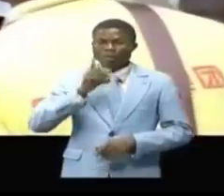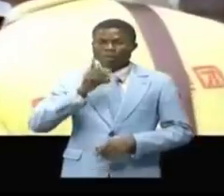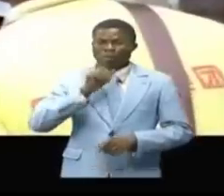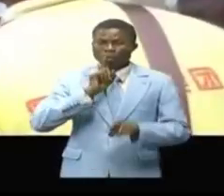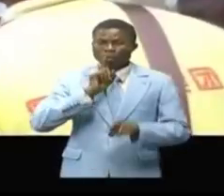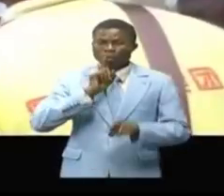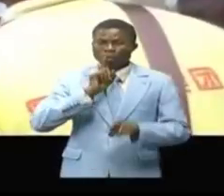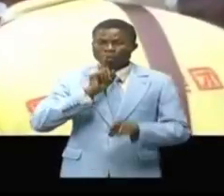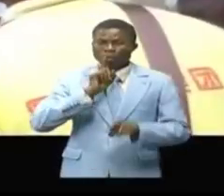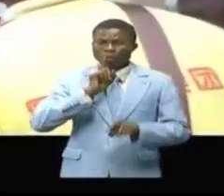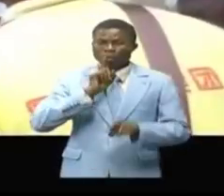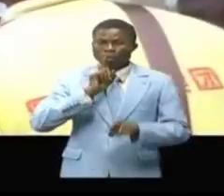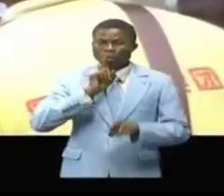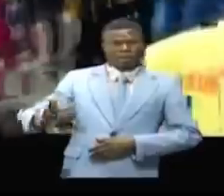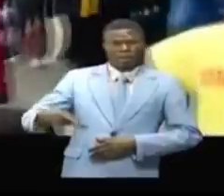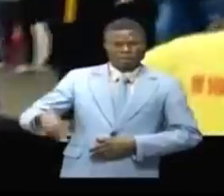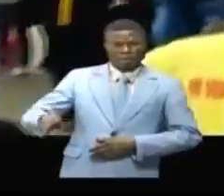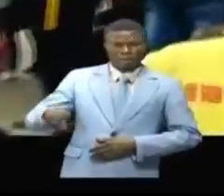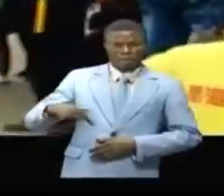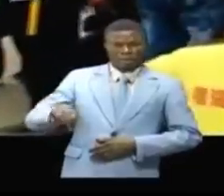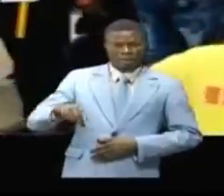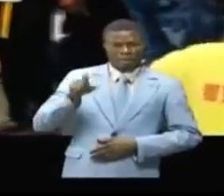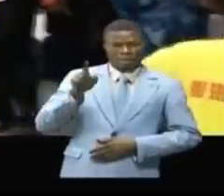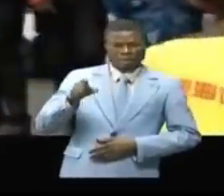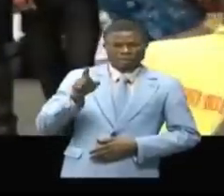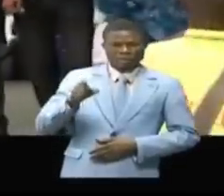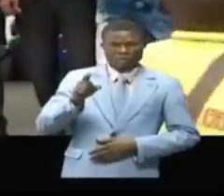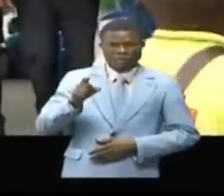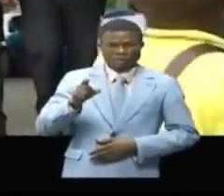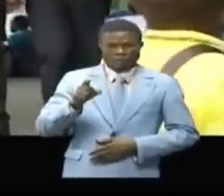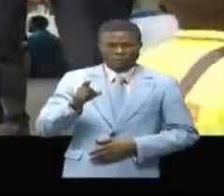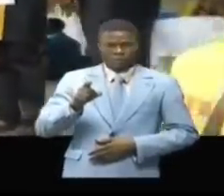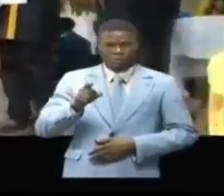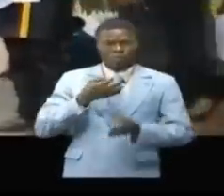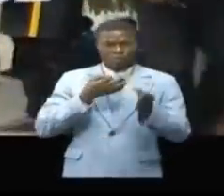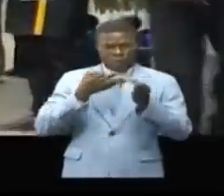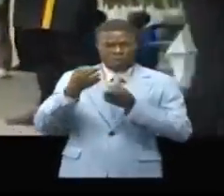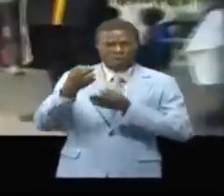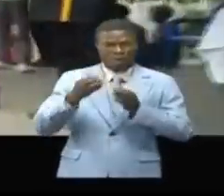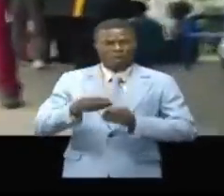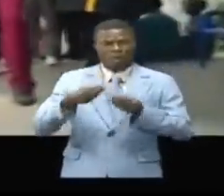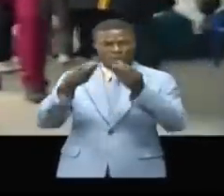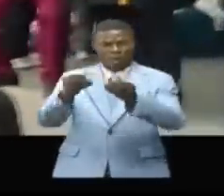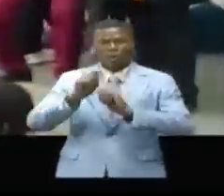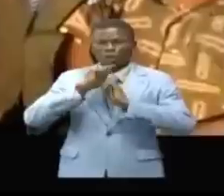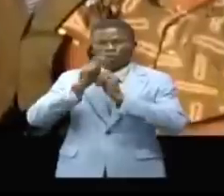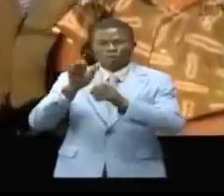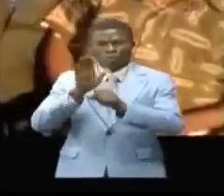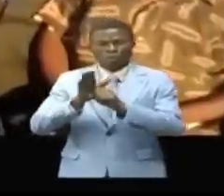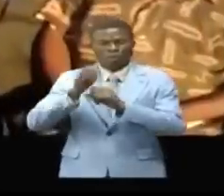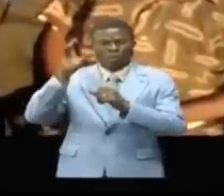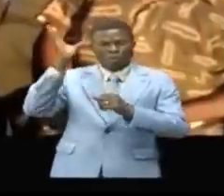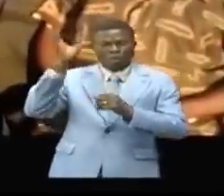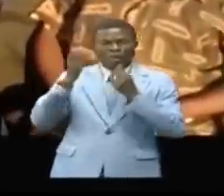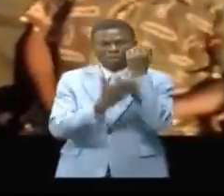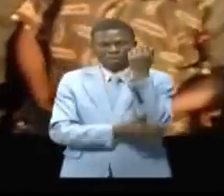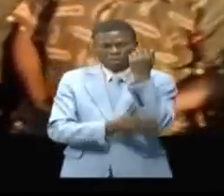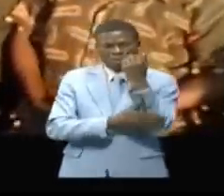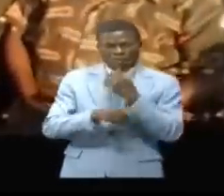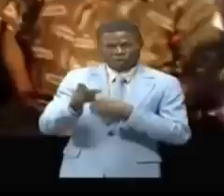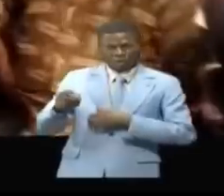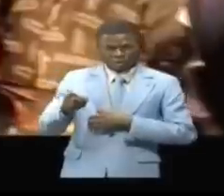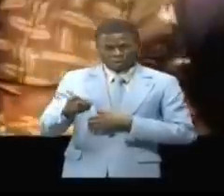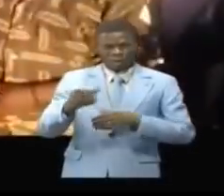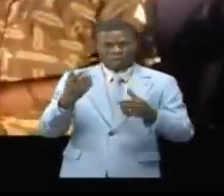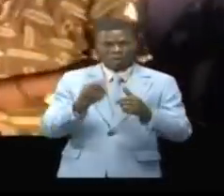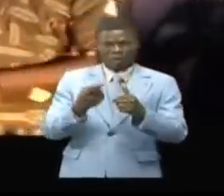la population, Gatola a fait des dons aux différentes couches vulnérables de la population, notamment